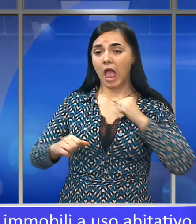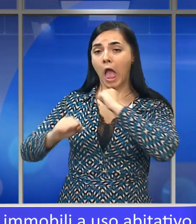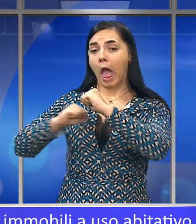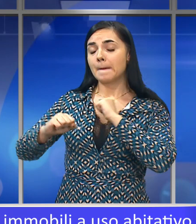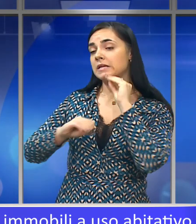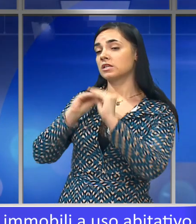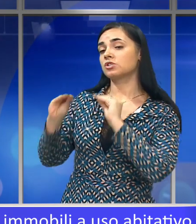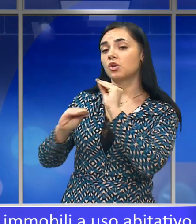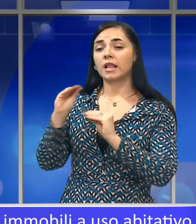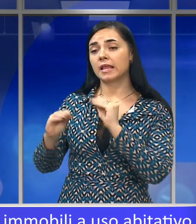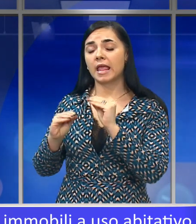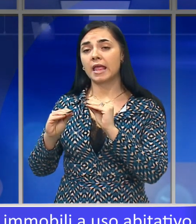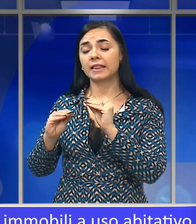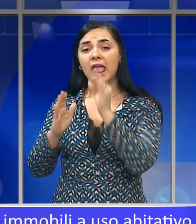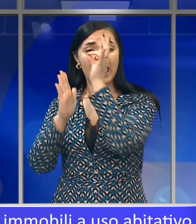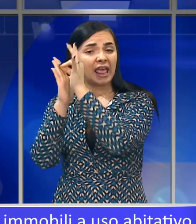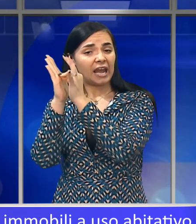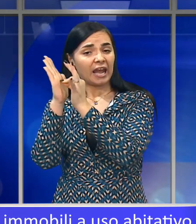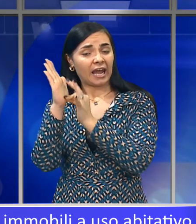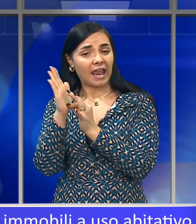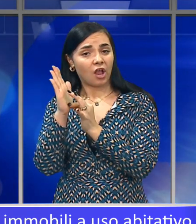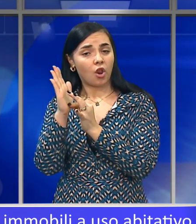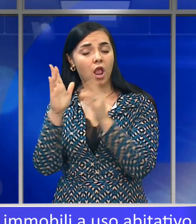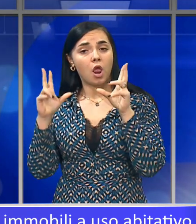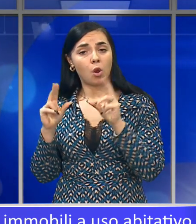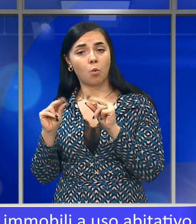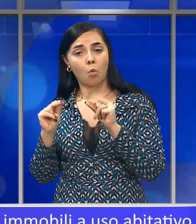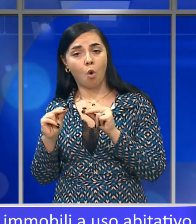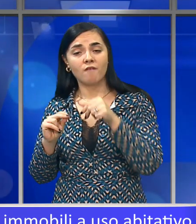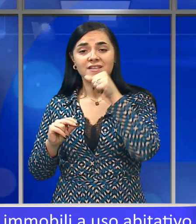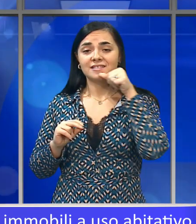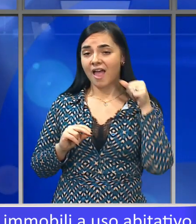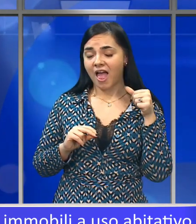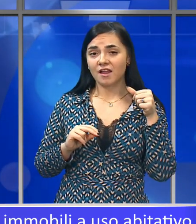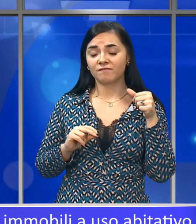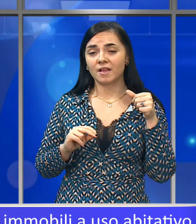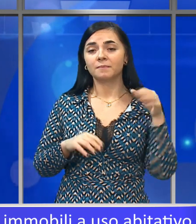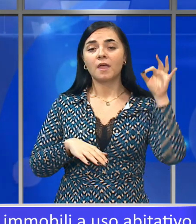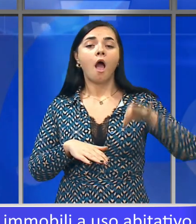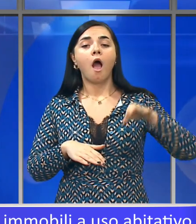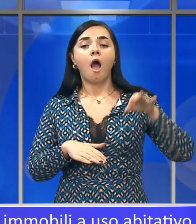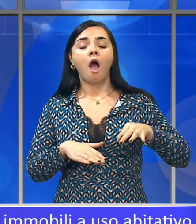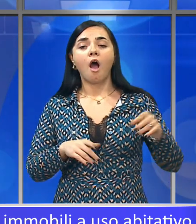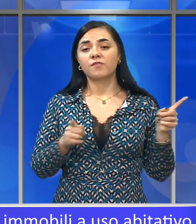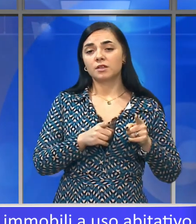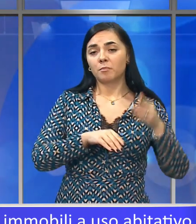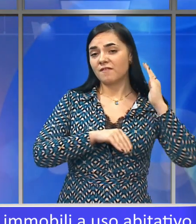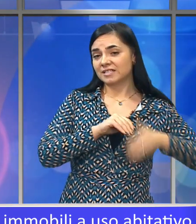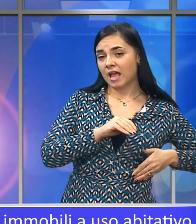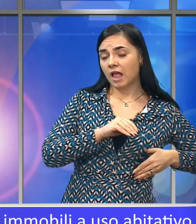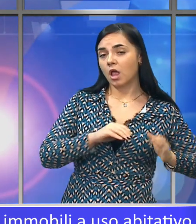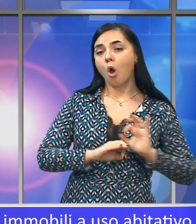di fissare delle regole che permettano di limitare gli affitti brevi o